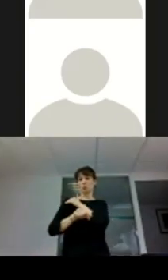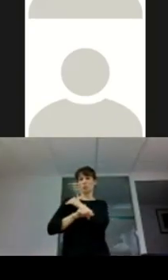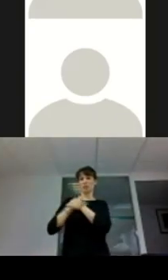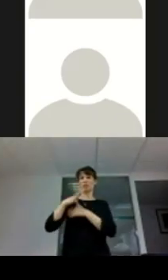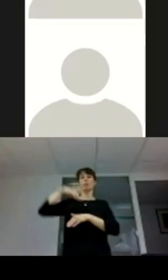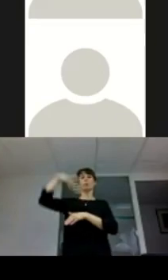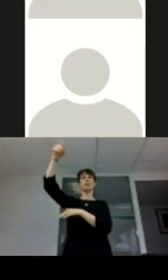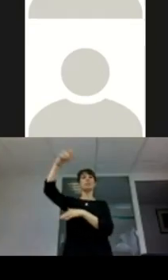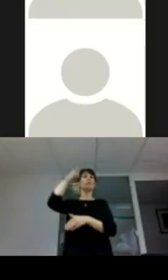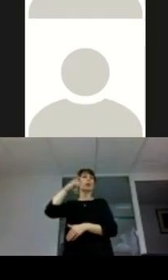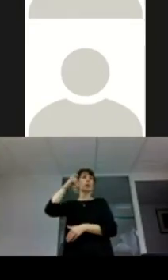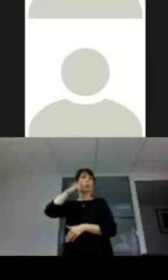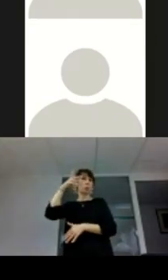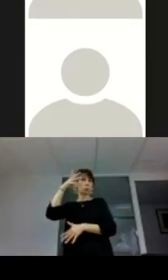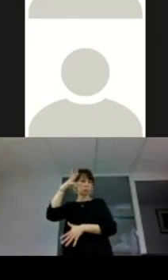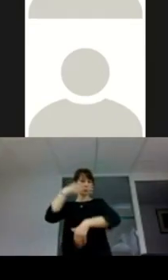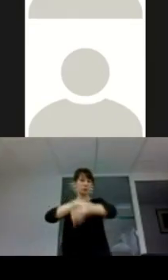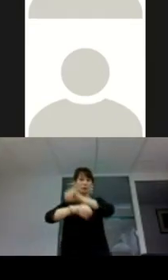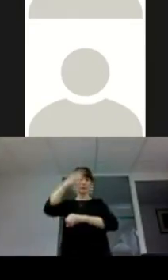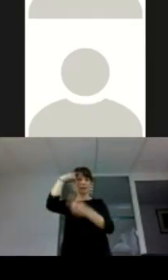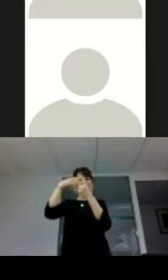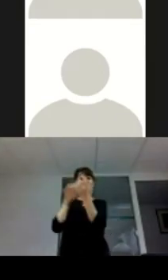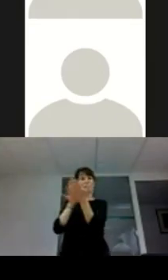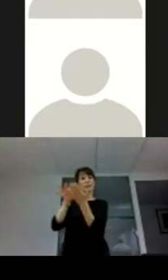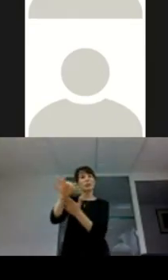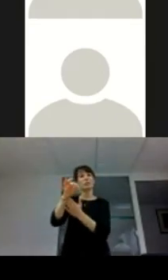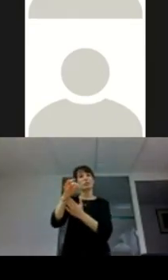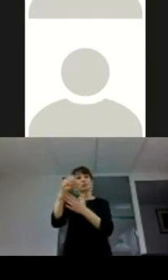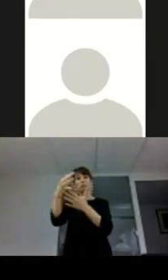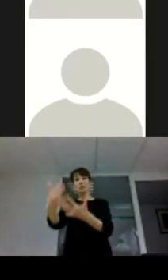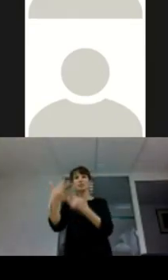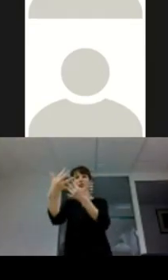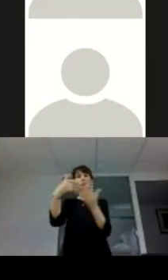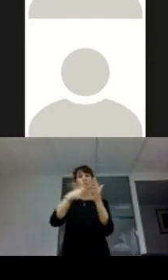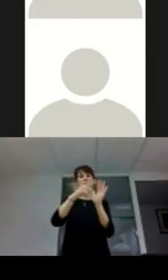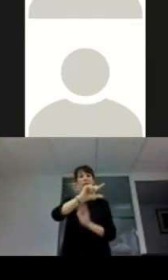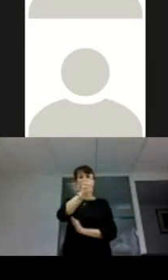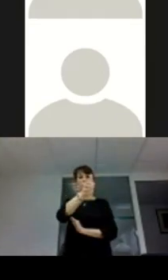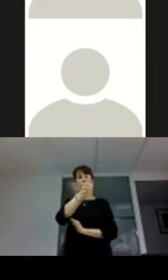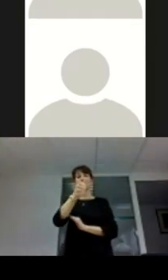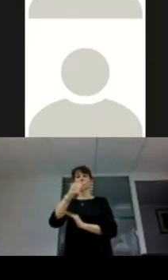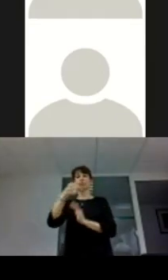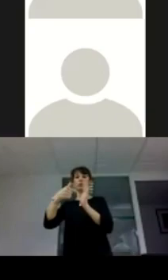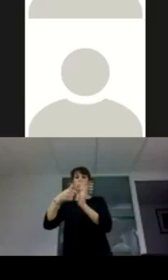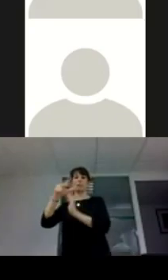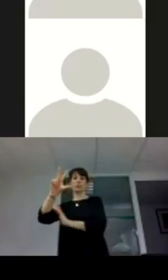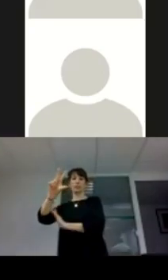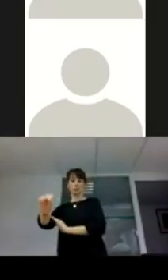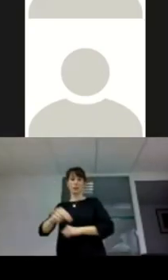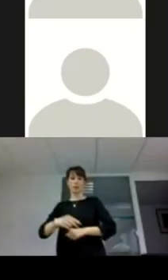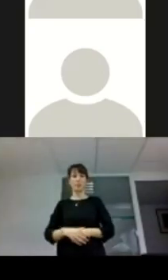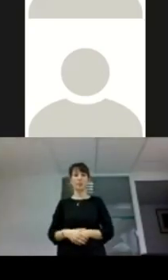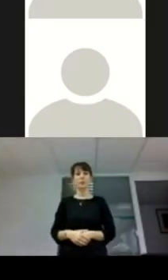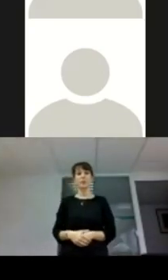dernier date de quelques semaines et a été annoncé par le président Macron sous le nom de stratégie